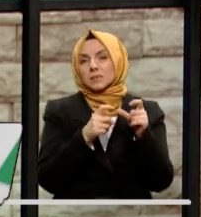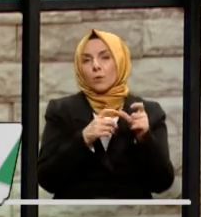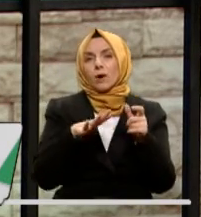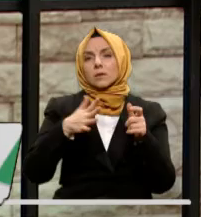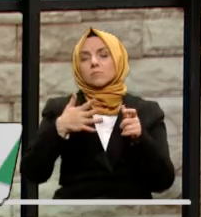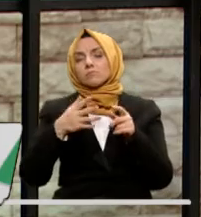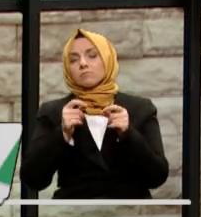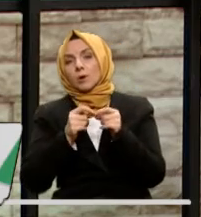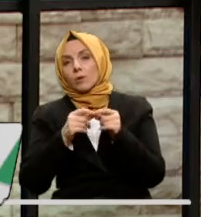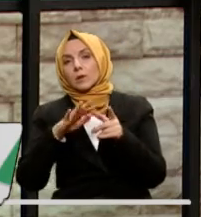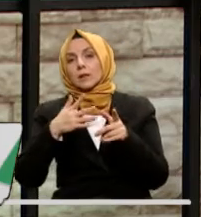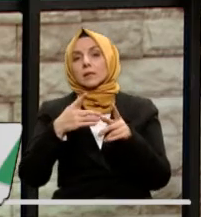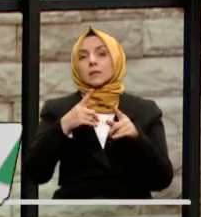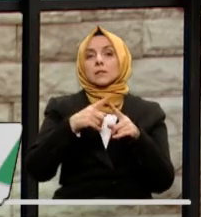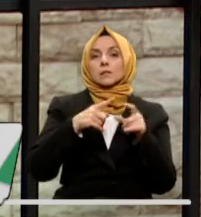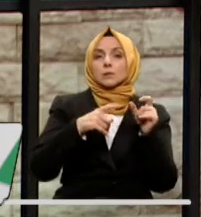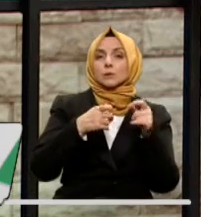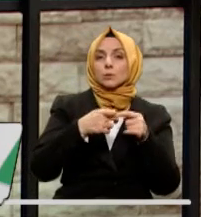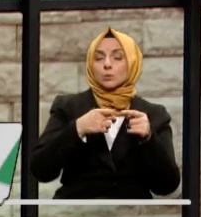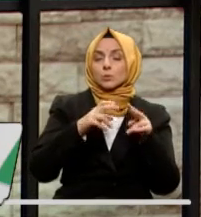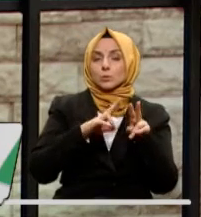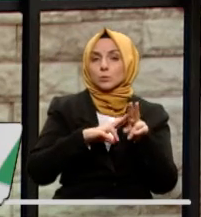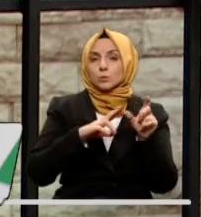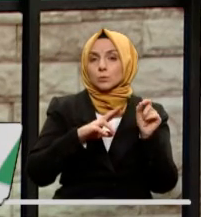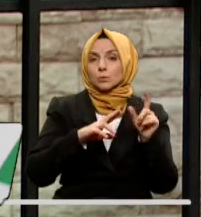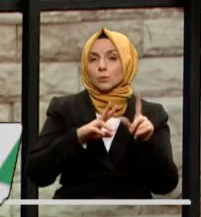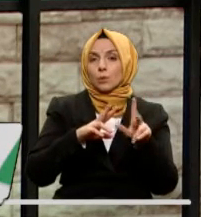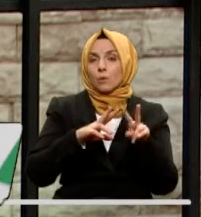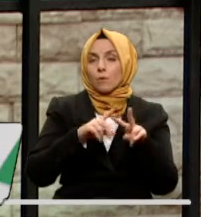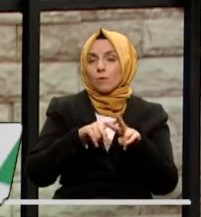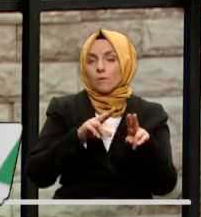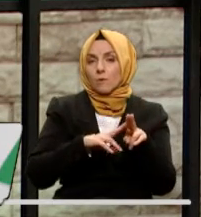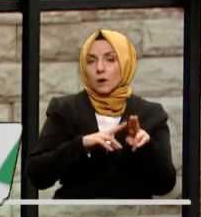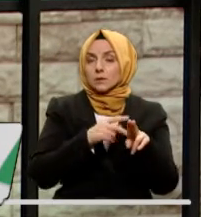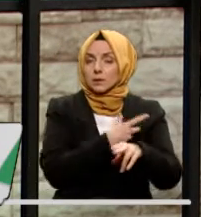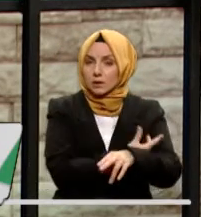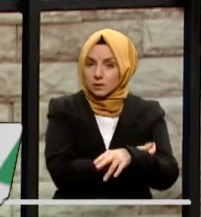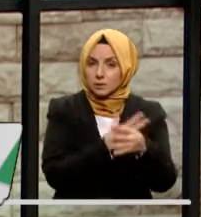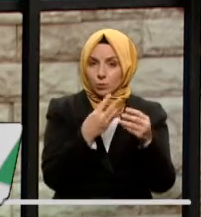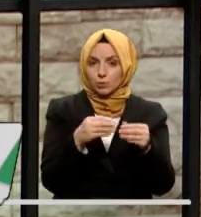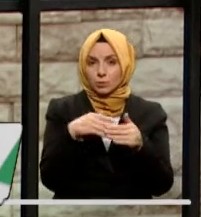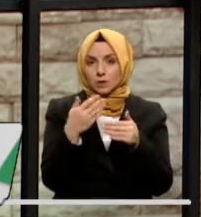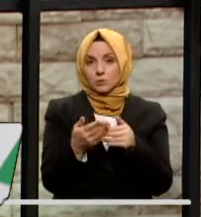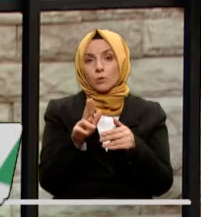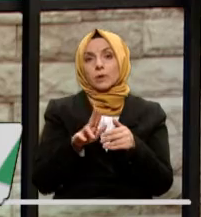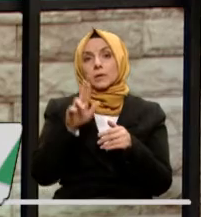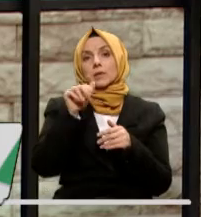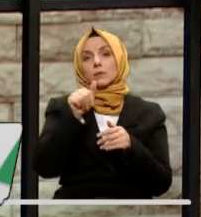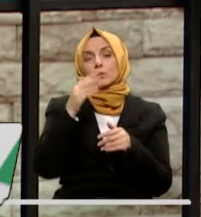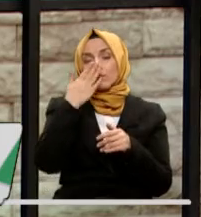aktif aşılardan sonra 17 günlük bekleme süresi gerekiyor Bu diğer hastalık aşılarında da aynı